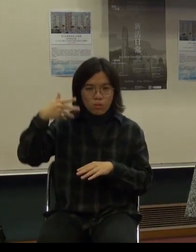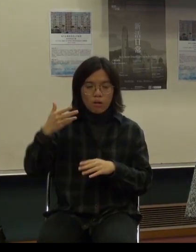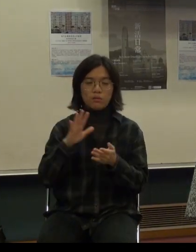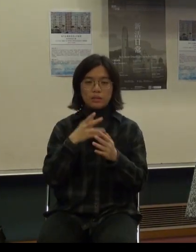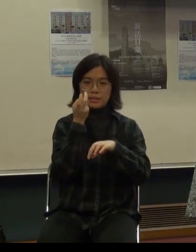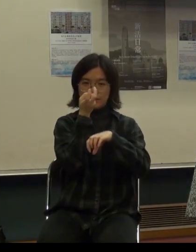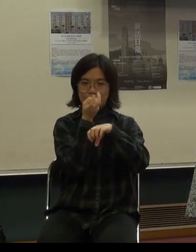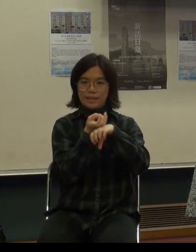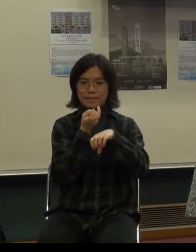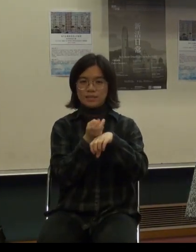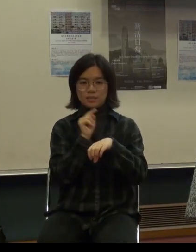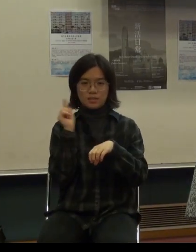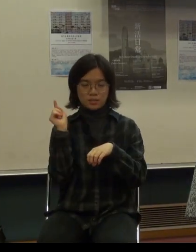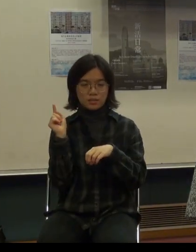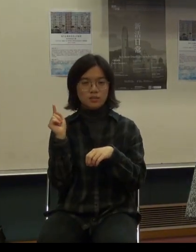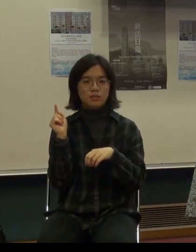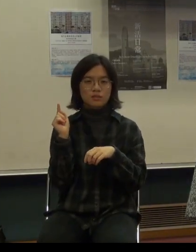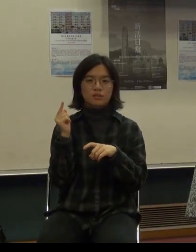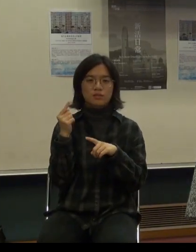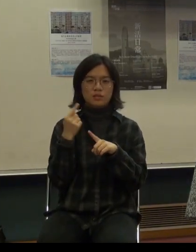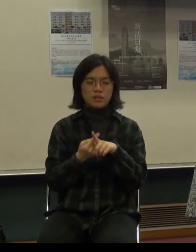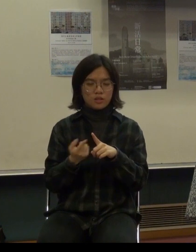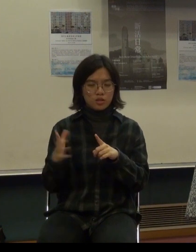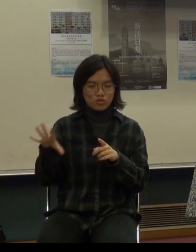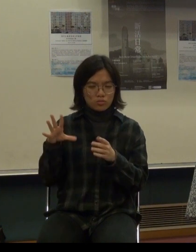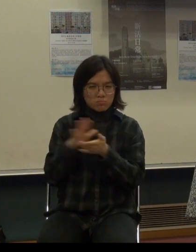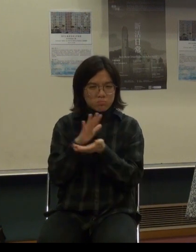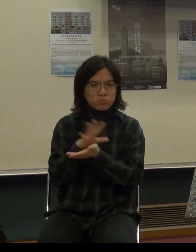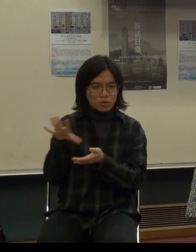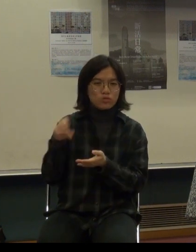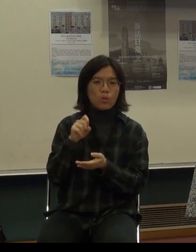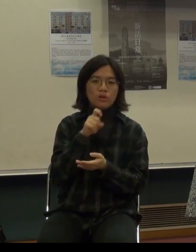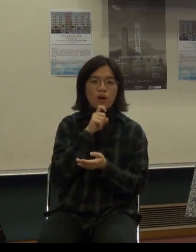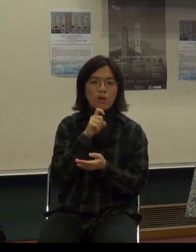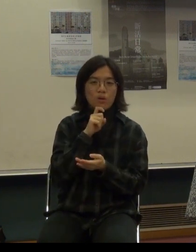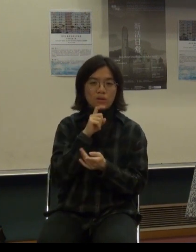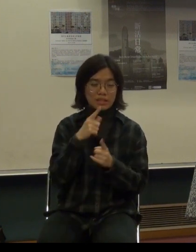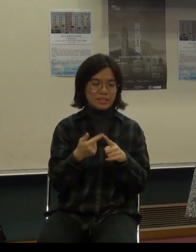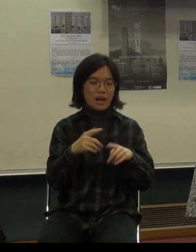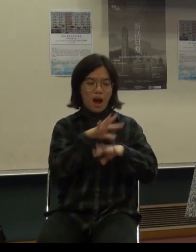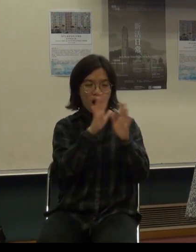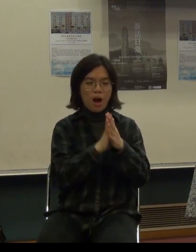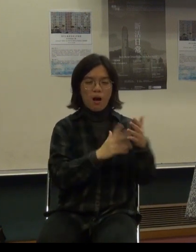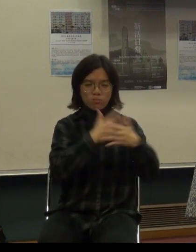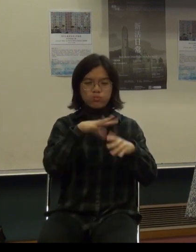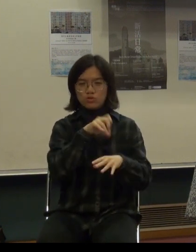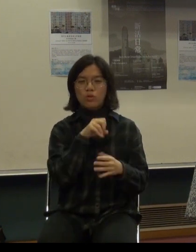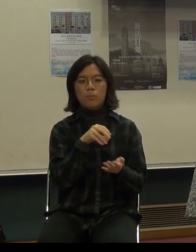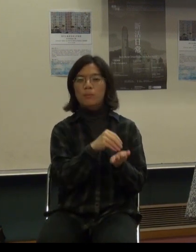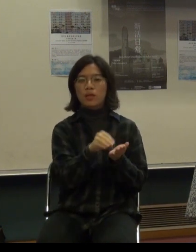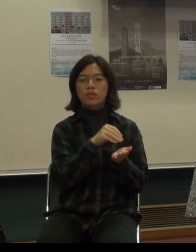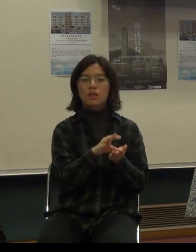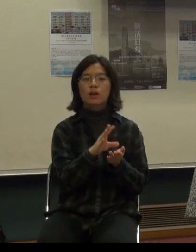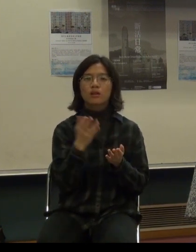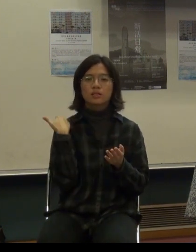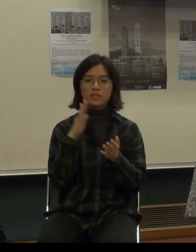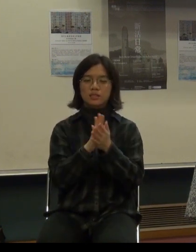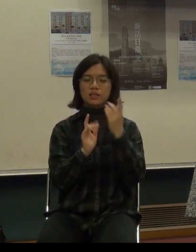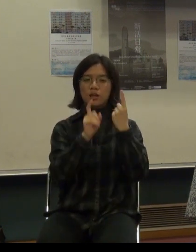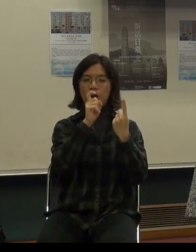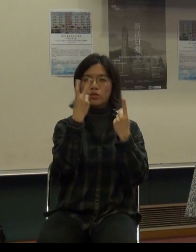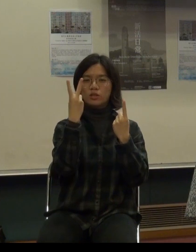歷史 的物料來的，只不過它不是大規模地應用，即是它在二十年代